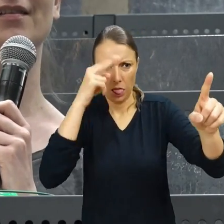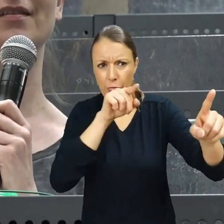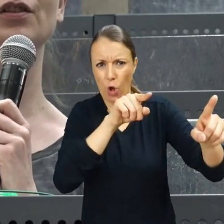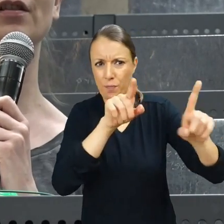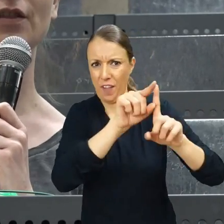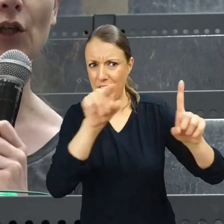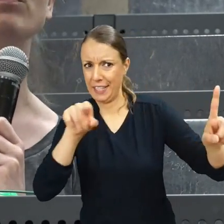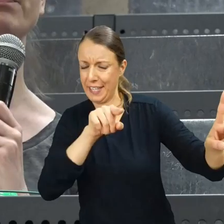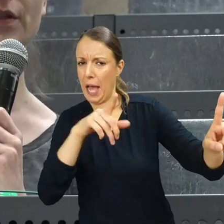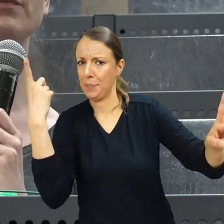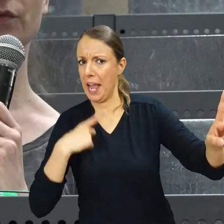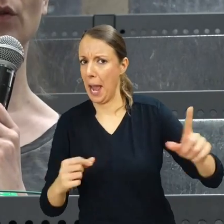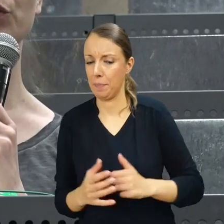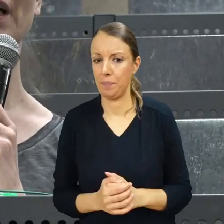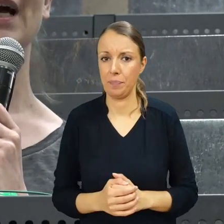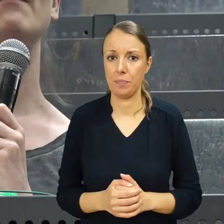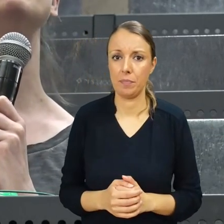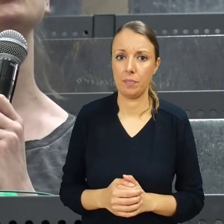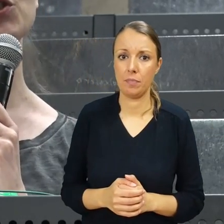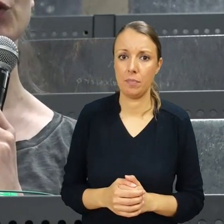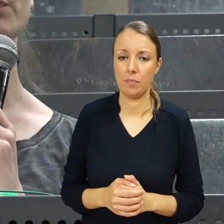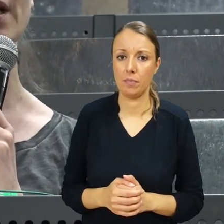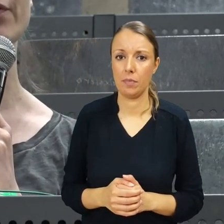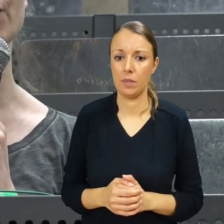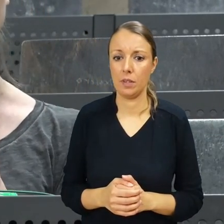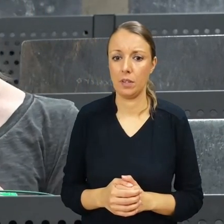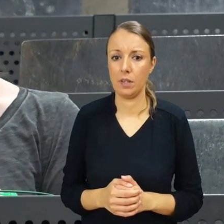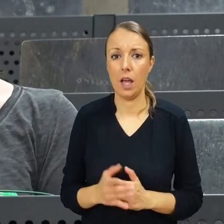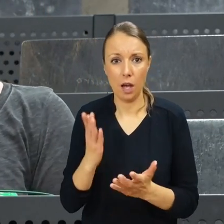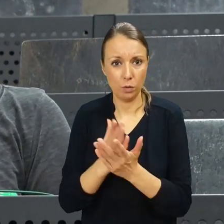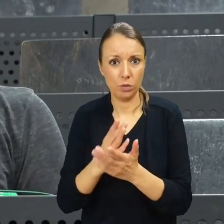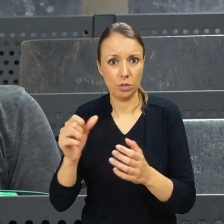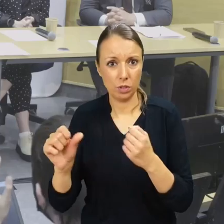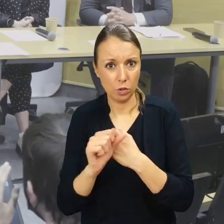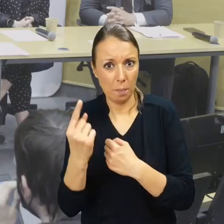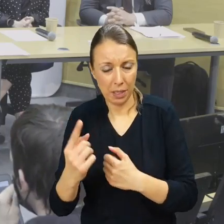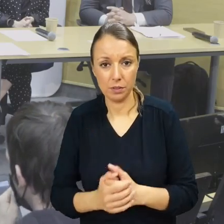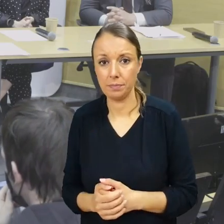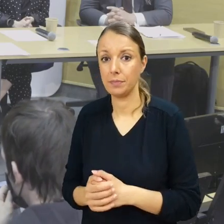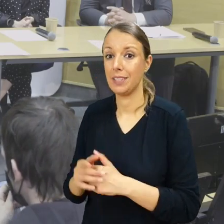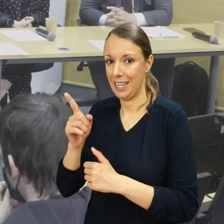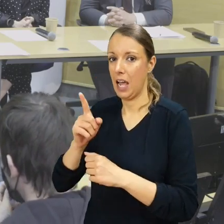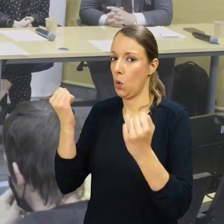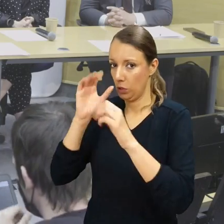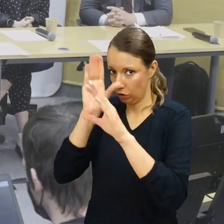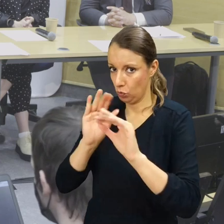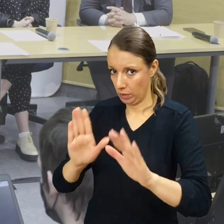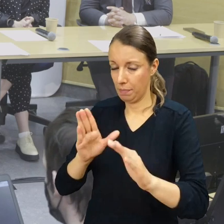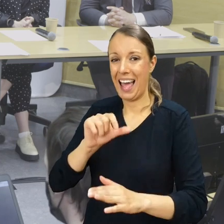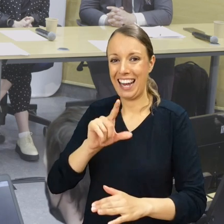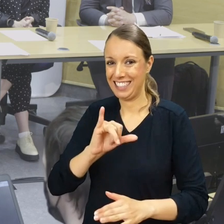że ja z całym szacunkiem. A mamy 61. Alino, ja tak. Nigdy nie mówię,